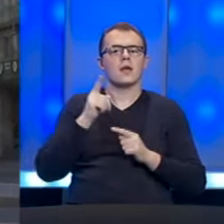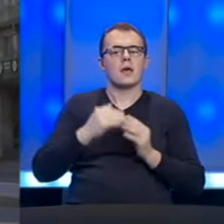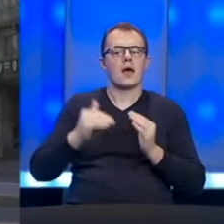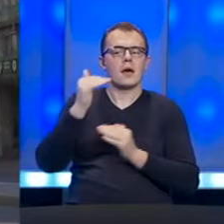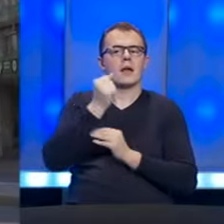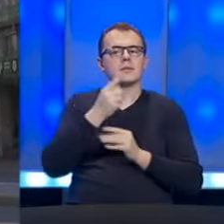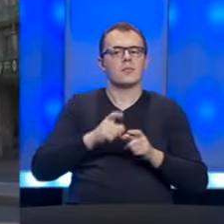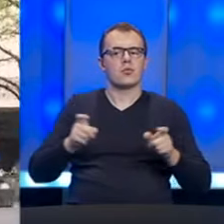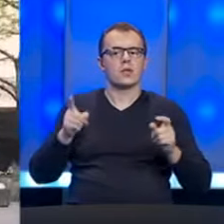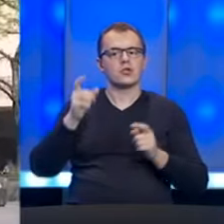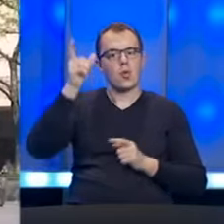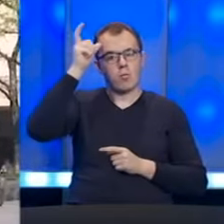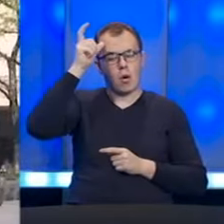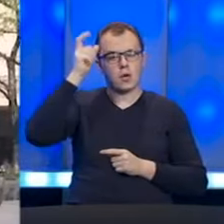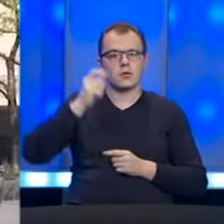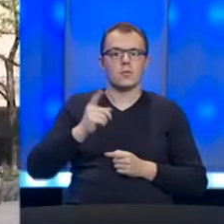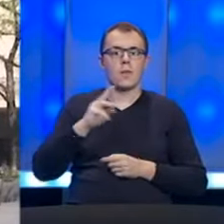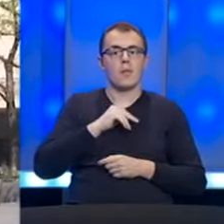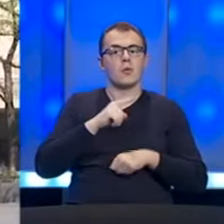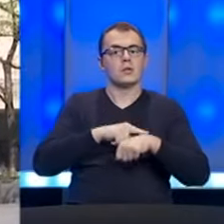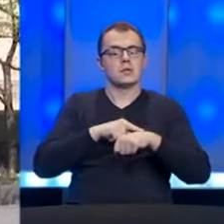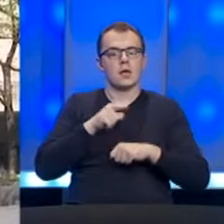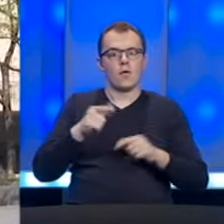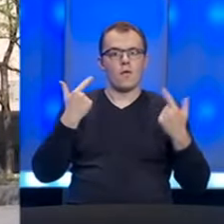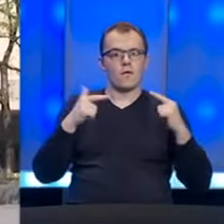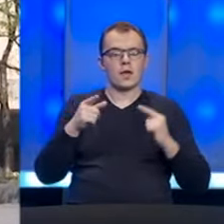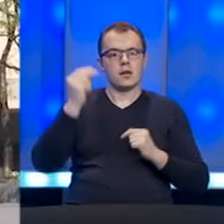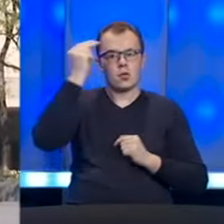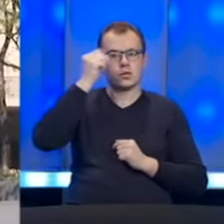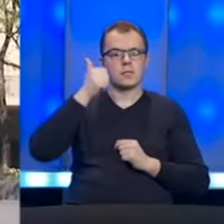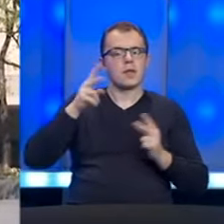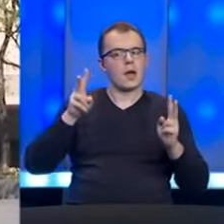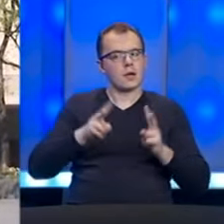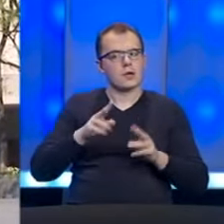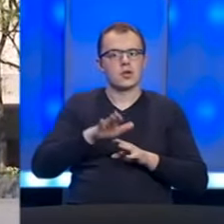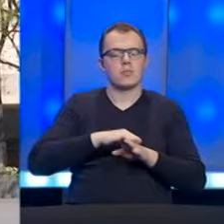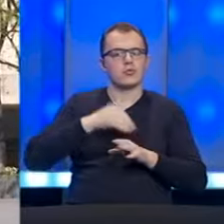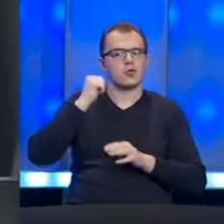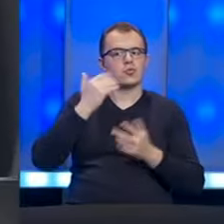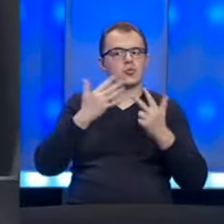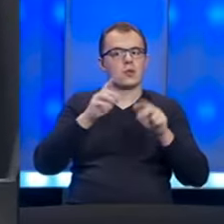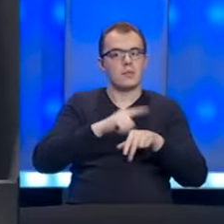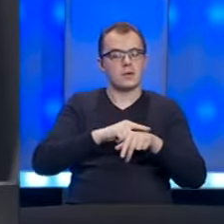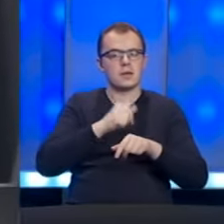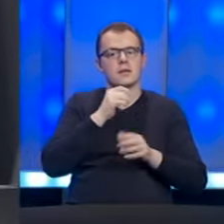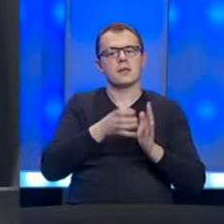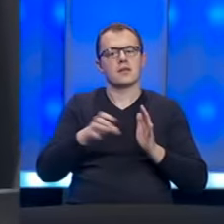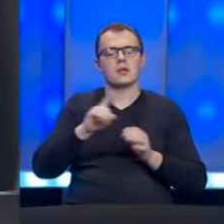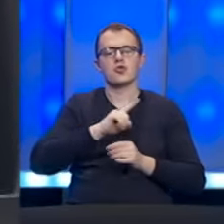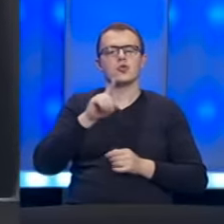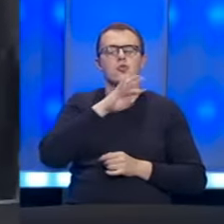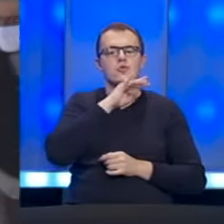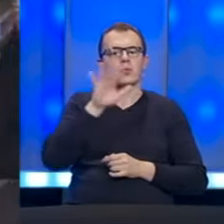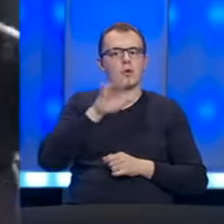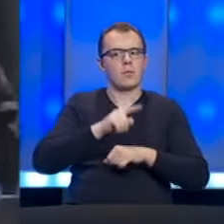broj zaraženih u Beogradu. Policijski sat ovog vikenda u Srbiji je kraći. Počeo je jučer u 18 i trajaće do subote u